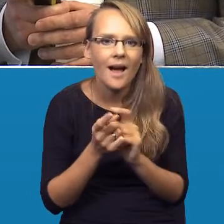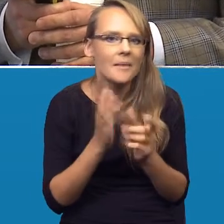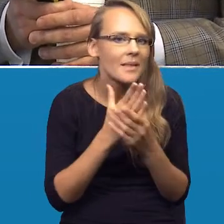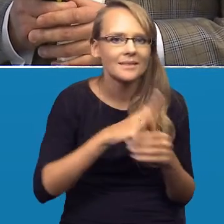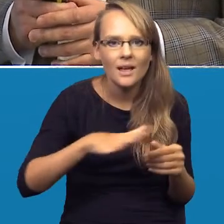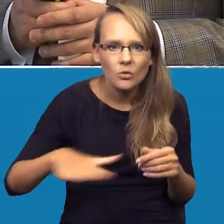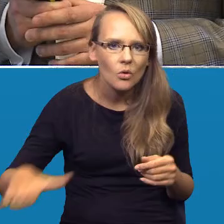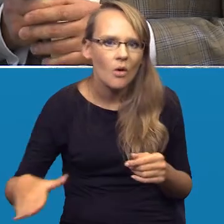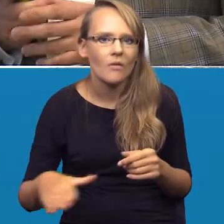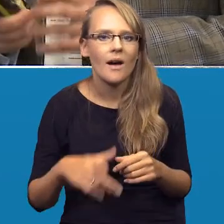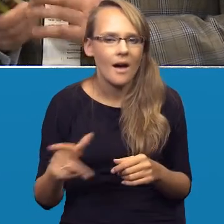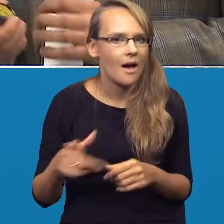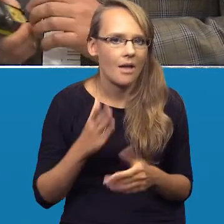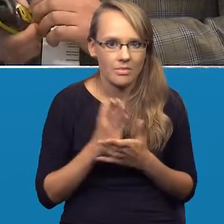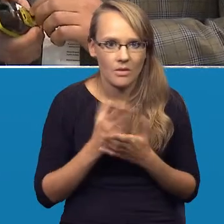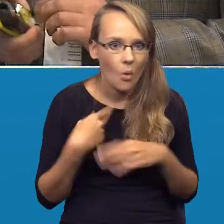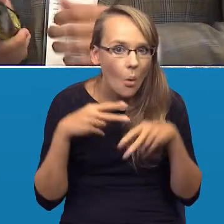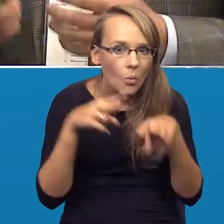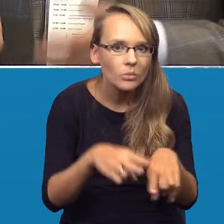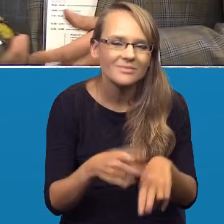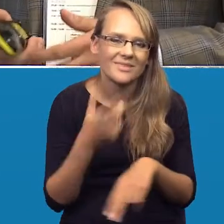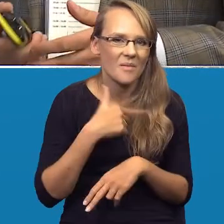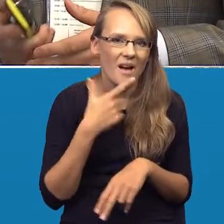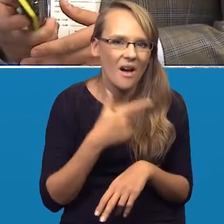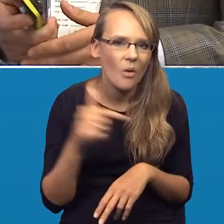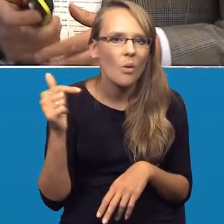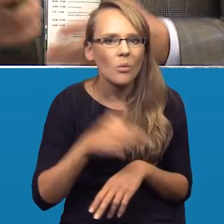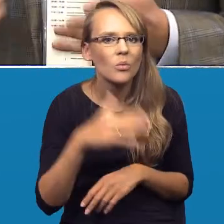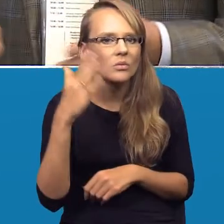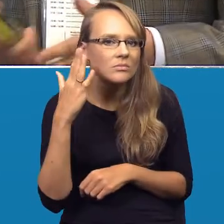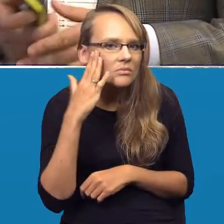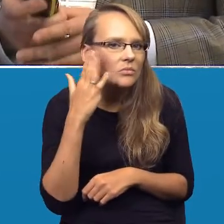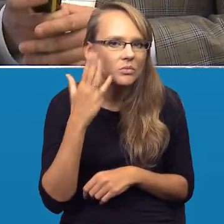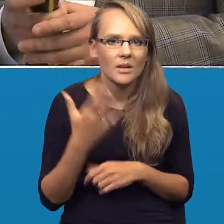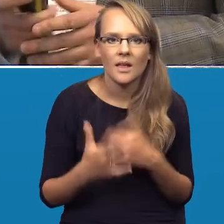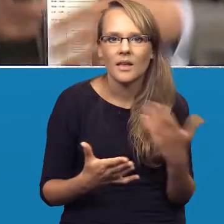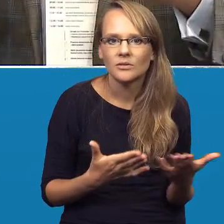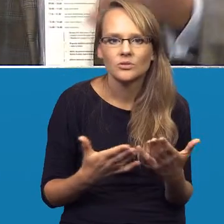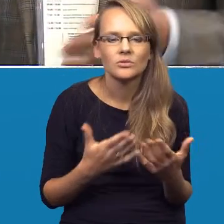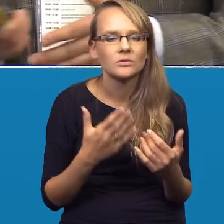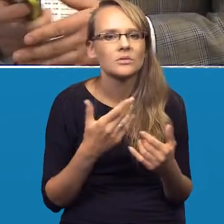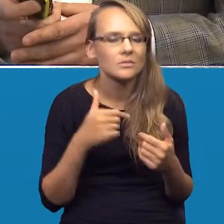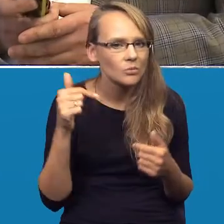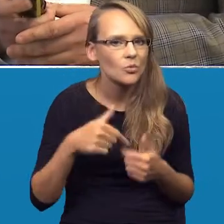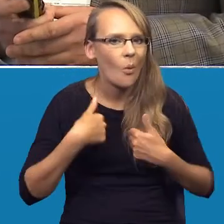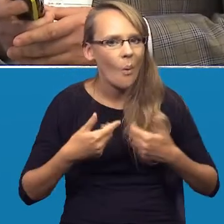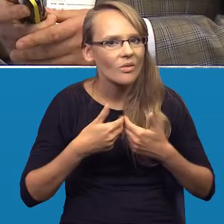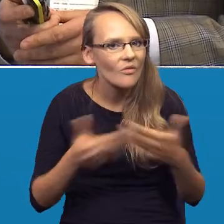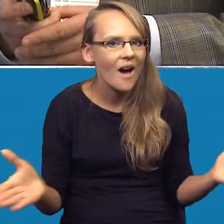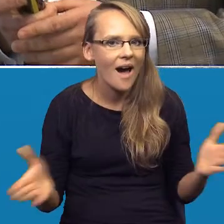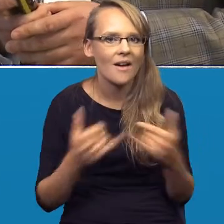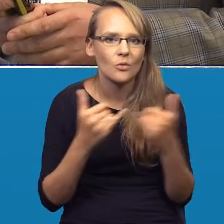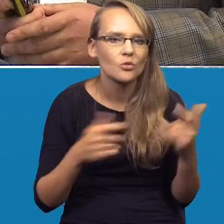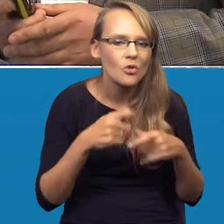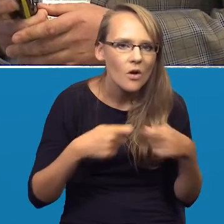międzynarodowych i samo uczestnictwo to jest za mało. No trzeba umieć mieć podejście, że tak powiem, do innych, być otwartym na różne